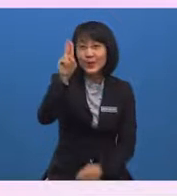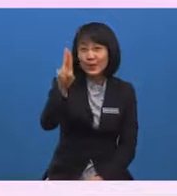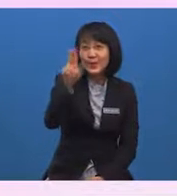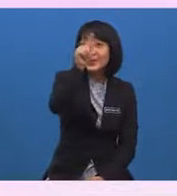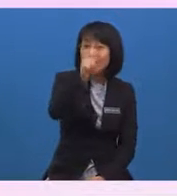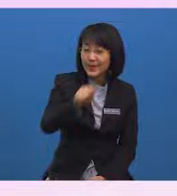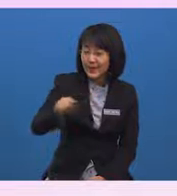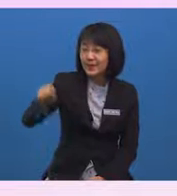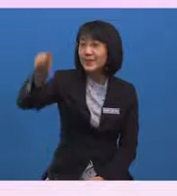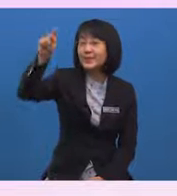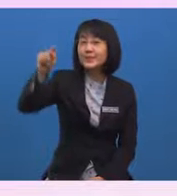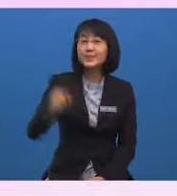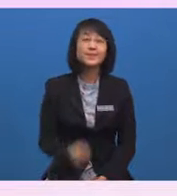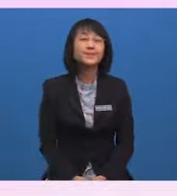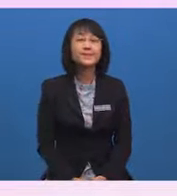Akhir sekali,